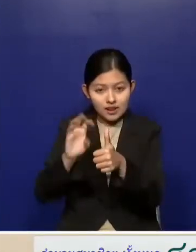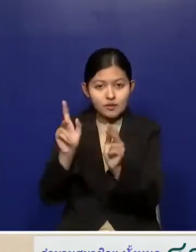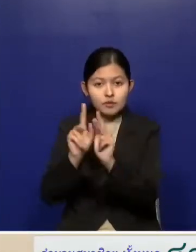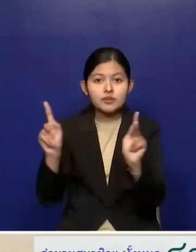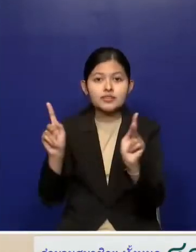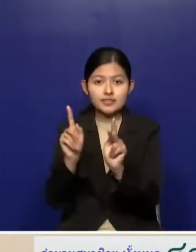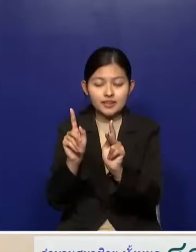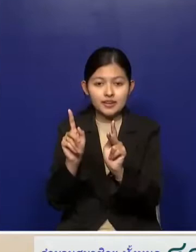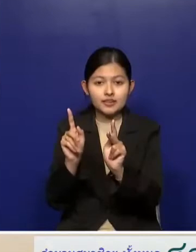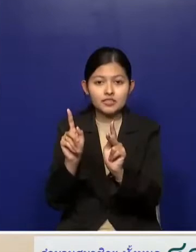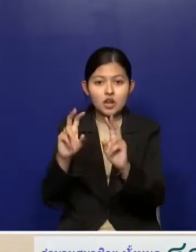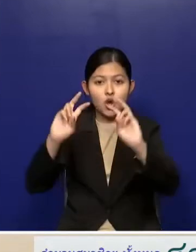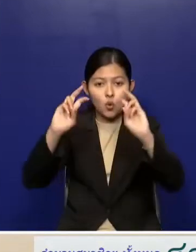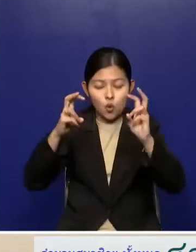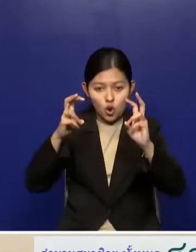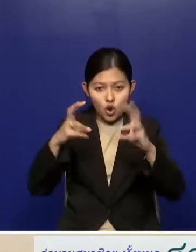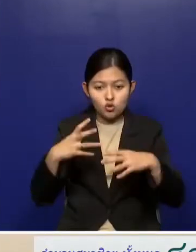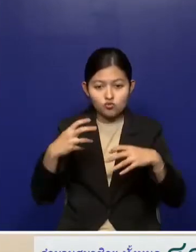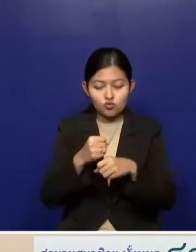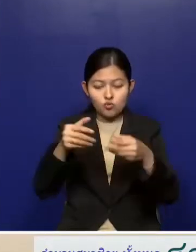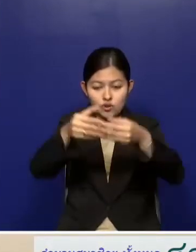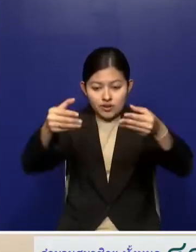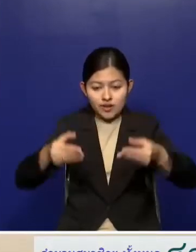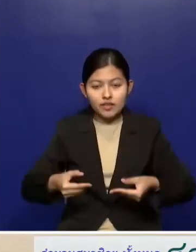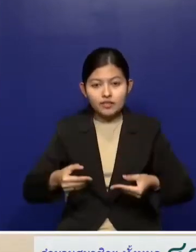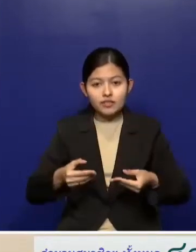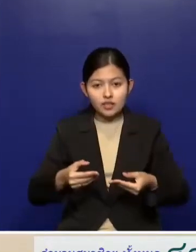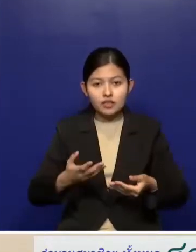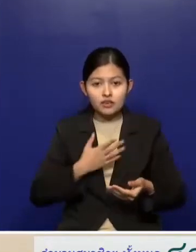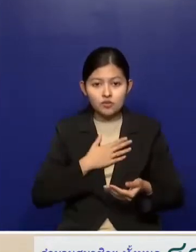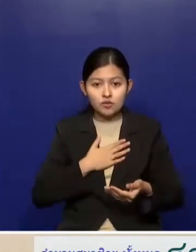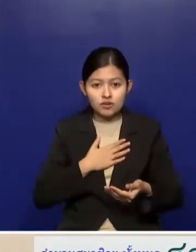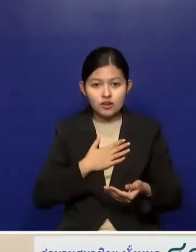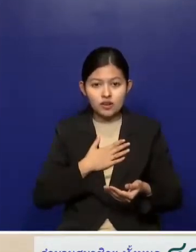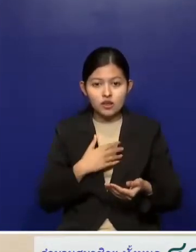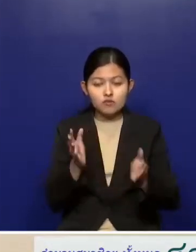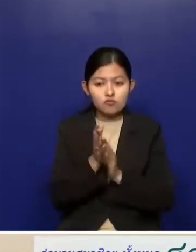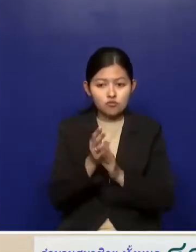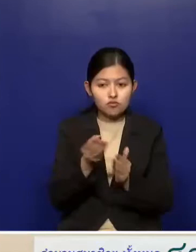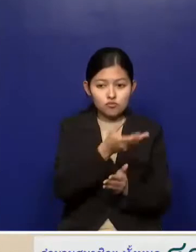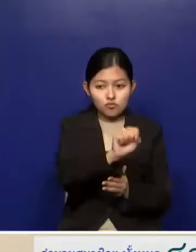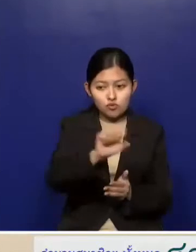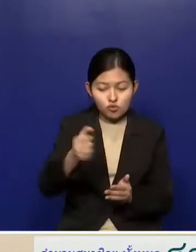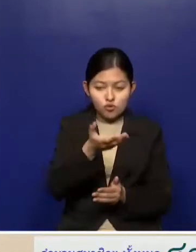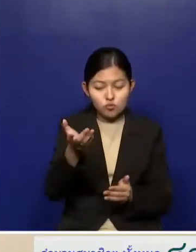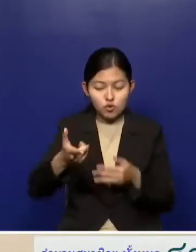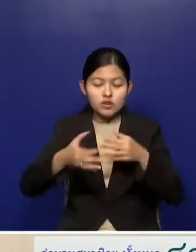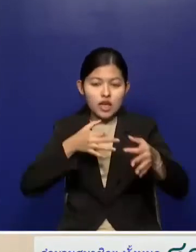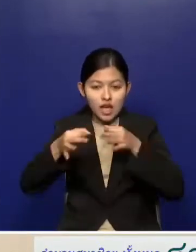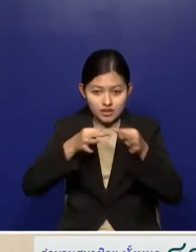ในเรื่องของผลการศึกษาแล้วกเร่มรายงานต้บวาโยส่นตัวขอชนชมท่านสอๆ ทกท่านที่อภิปราย